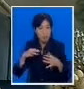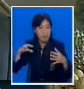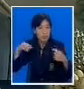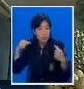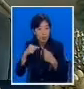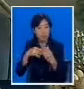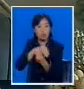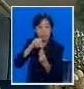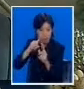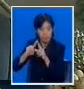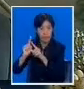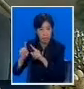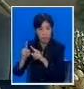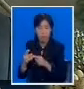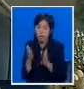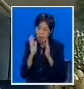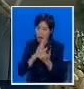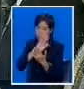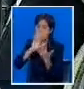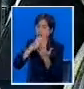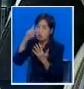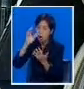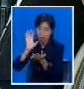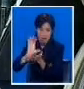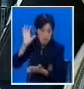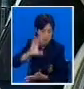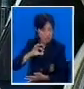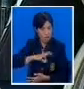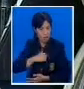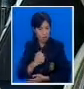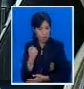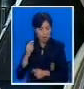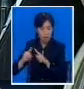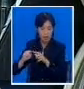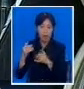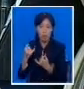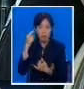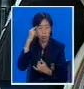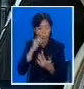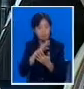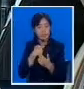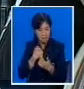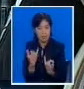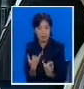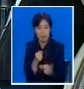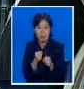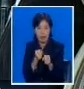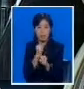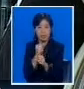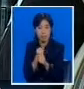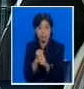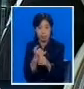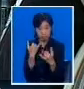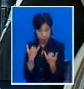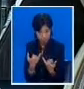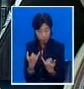ราก็คุยกันไปนิดนึงว่ามันเกิดเหตุการณ์อะไรขึ้นก็ต้องไปทำความเข้าใจนั่นก็ส่วนนึง ครับ อีกส่วนหนึ่งที่ผมกำลังเข้ามาแล้วก็ได้เริ่มสะสาง